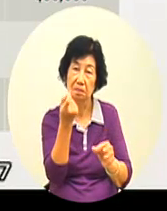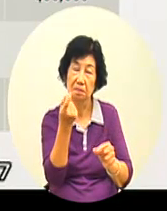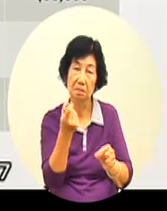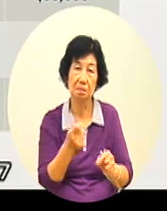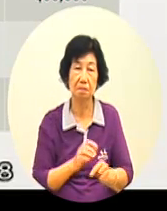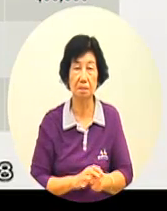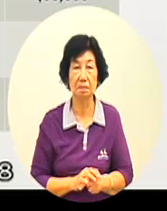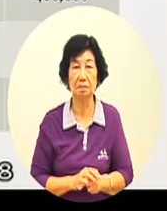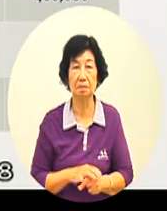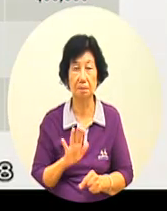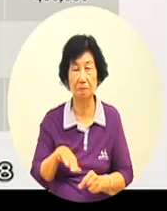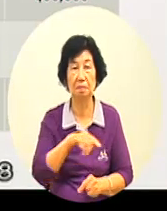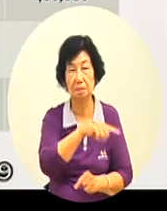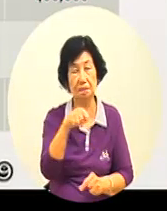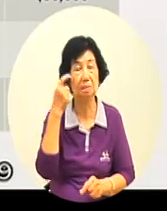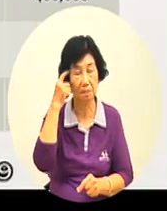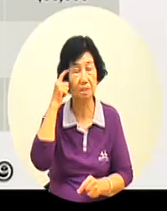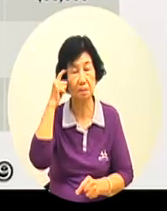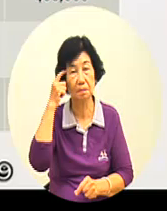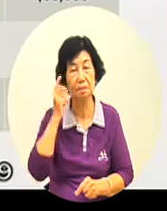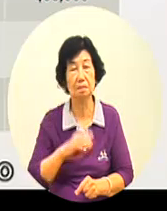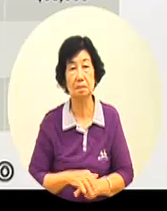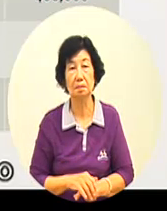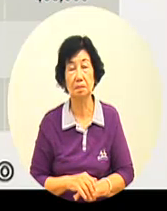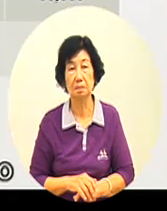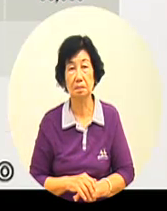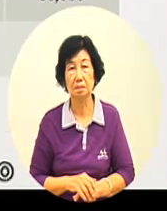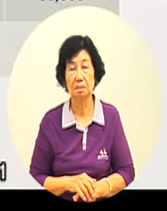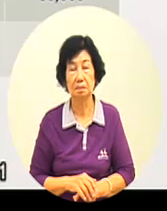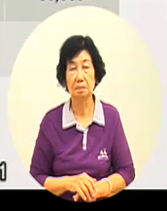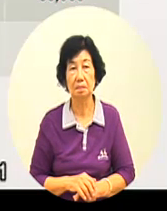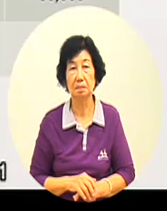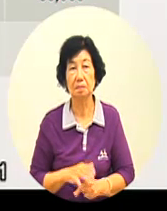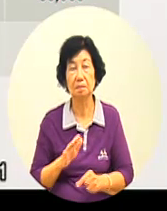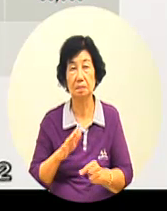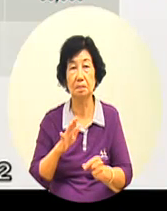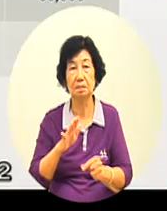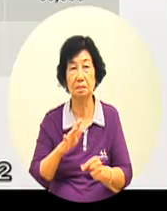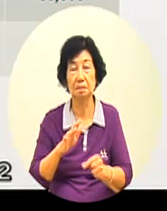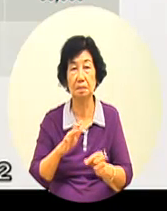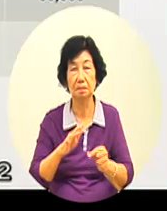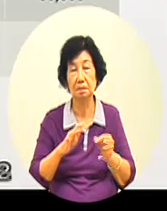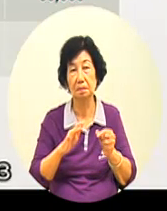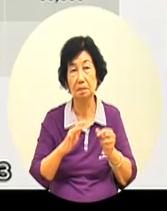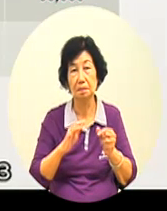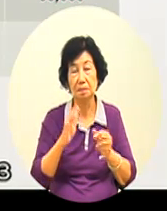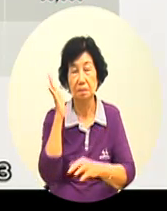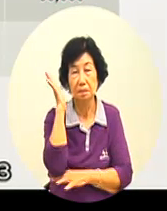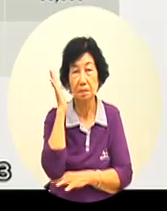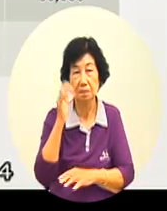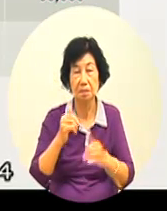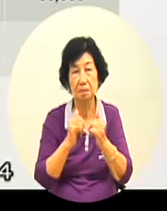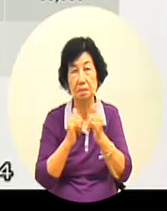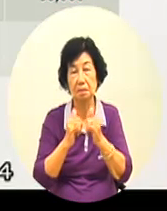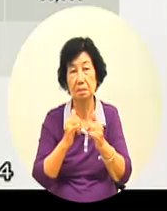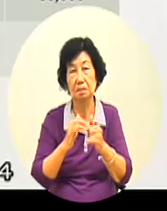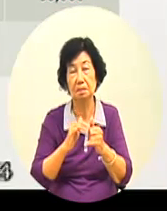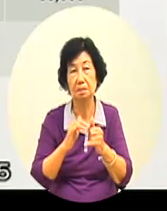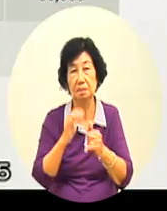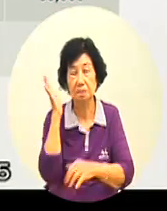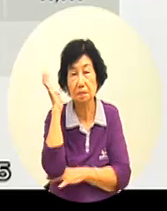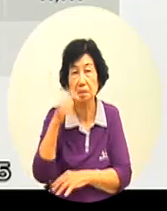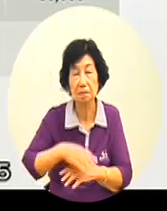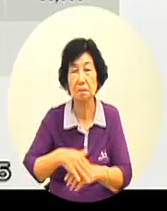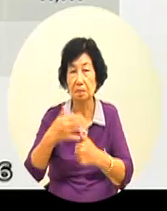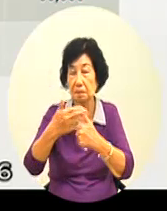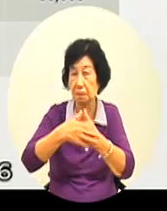可以考量一下，哦，希望能够跟市府里面来争取啦。那我觉得说这个部分还没有做最后的定